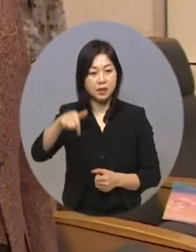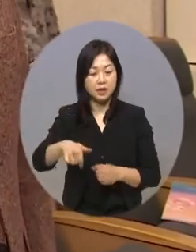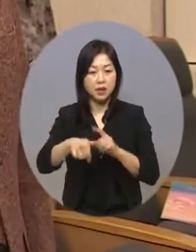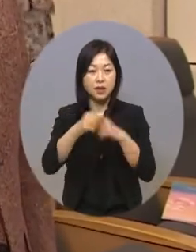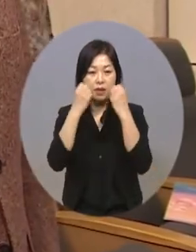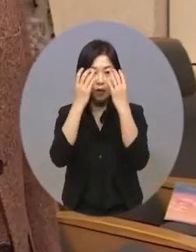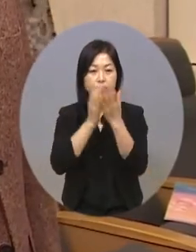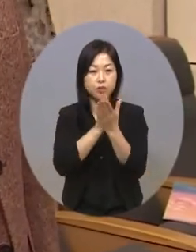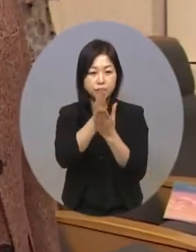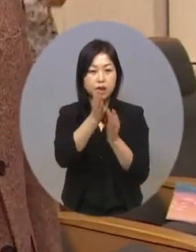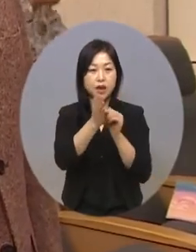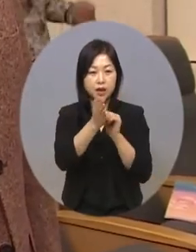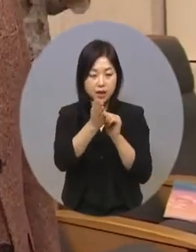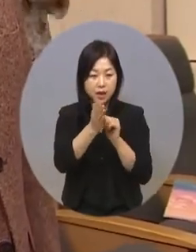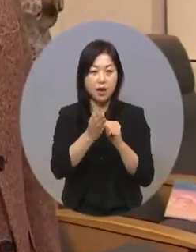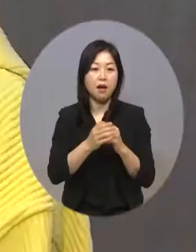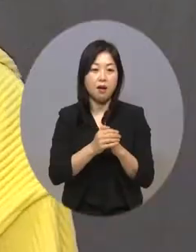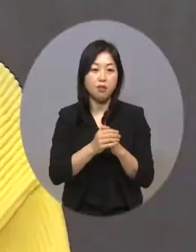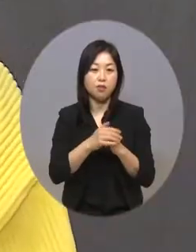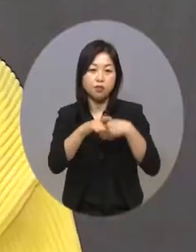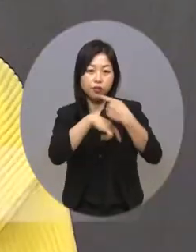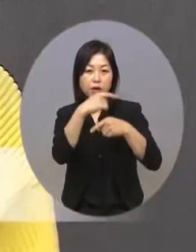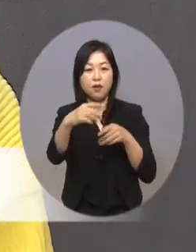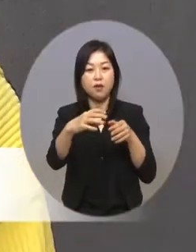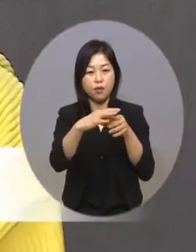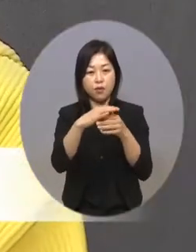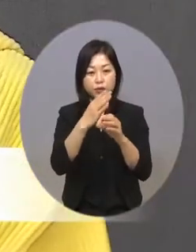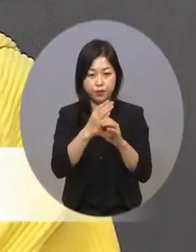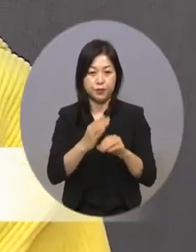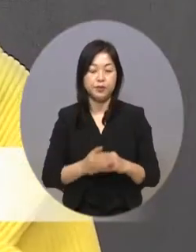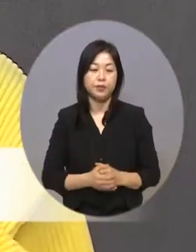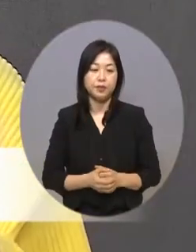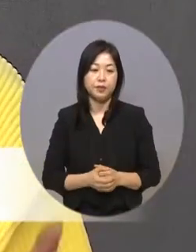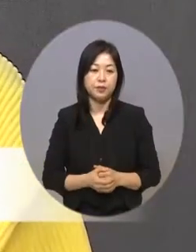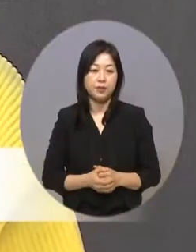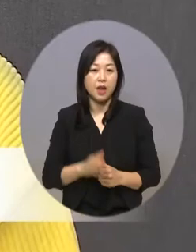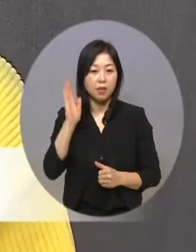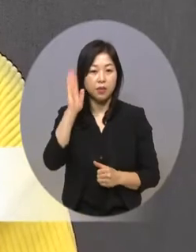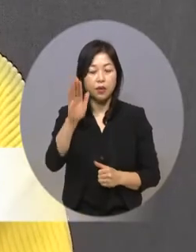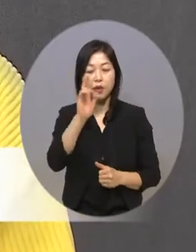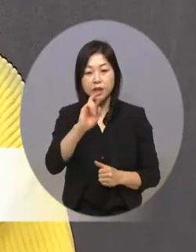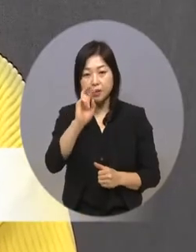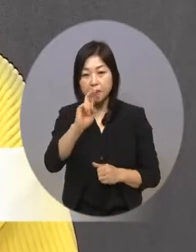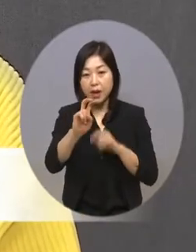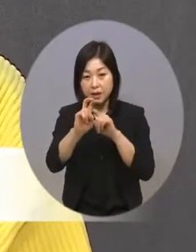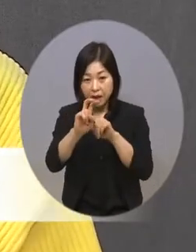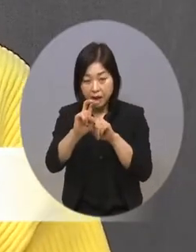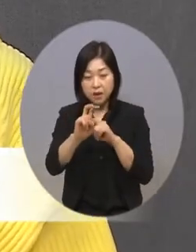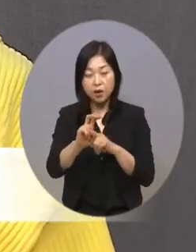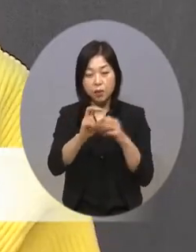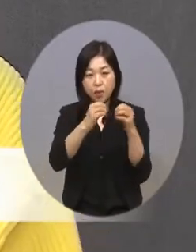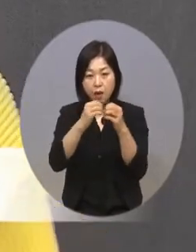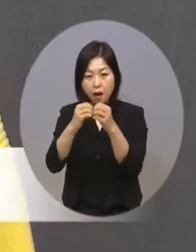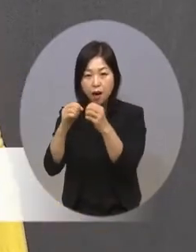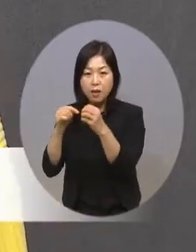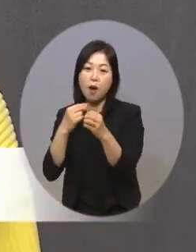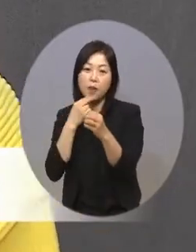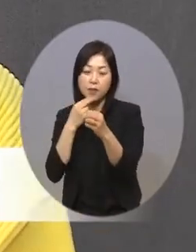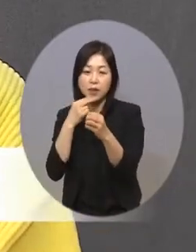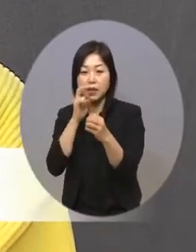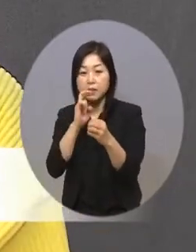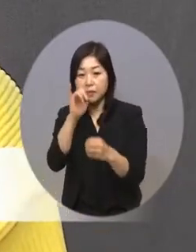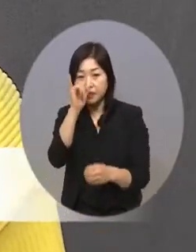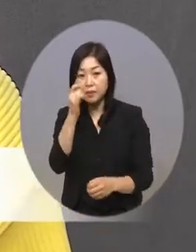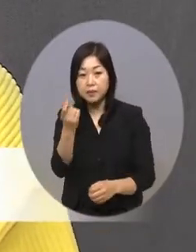분야에 도전에 나서고 있습니다. 제가 앞으로 음악에도 가사가 없는 음악들이